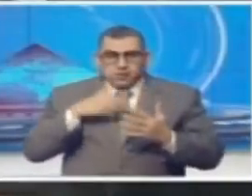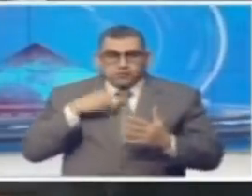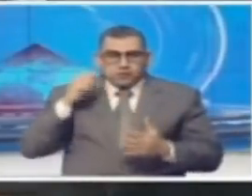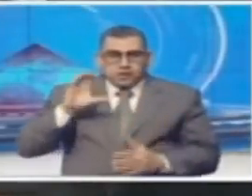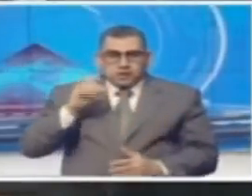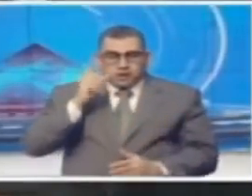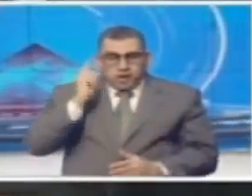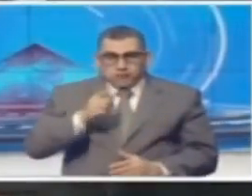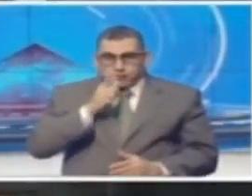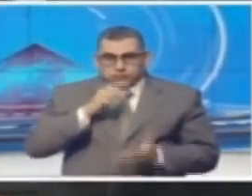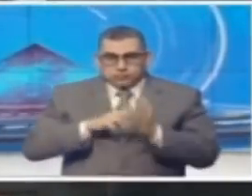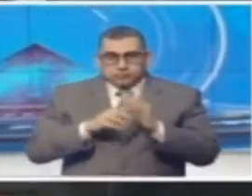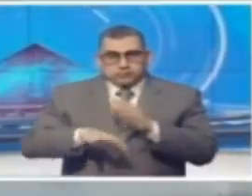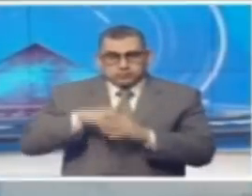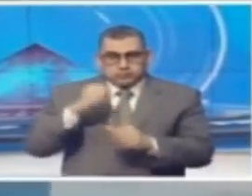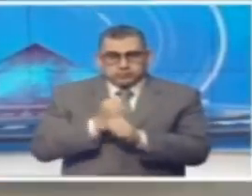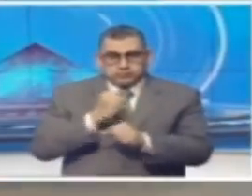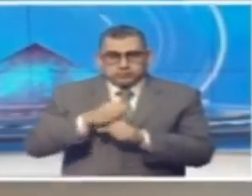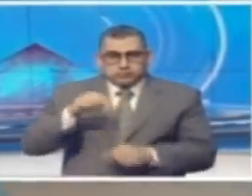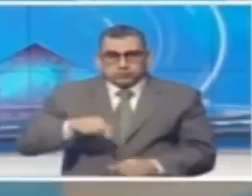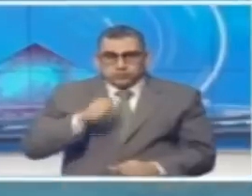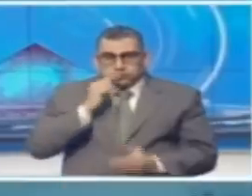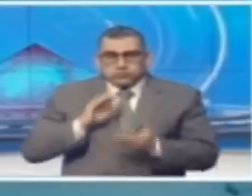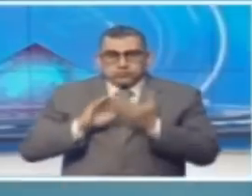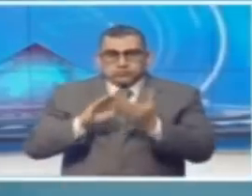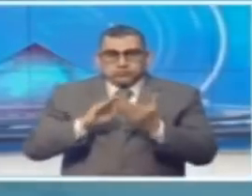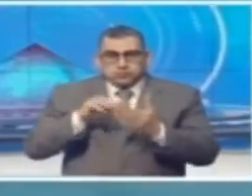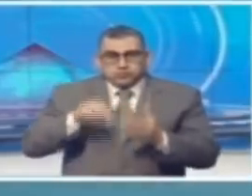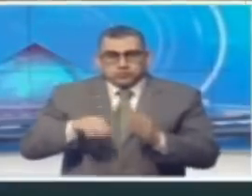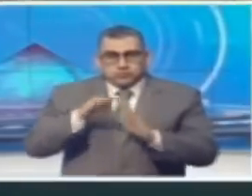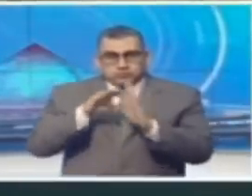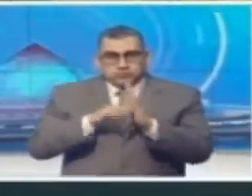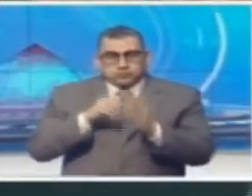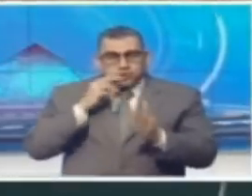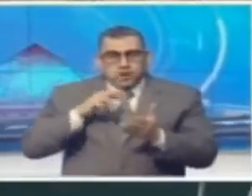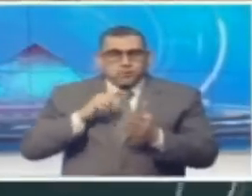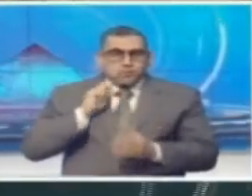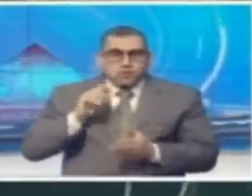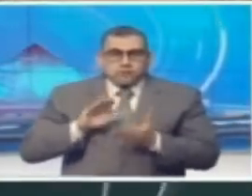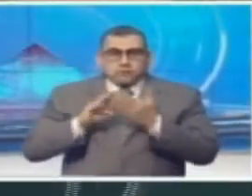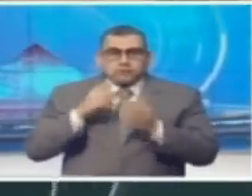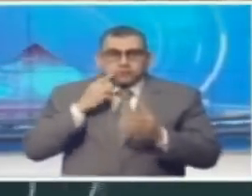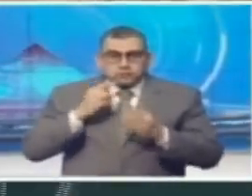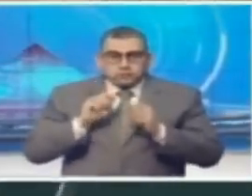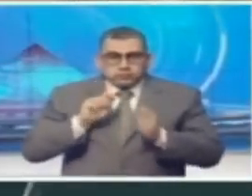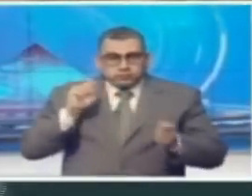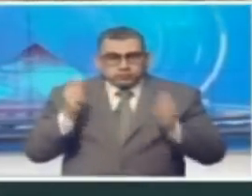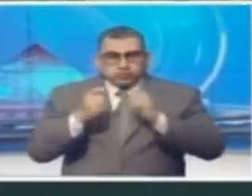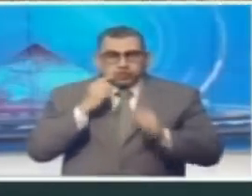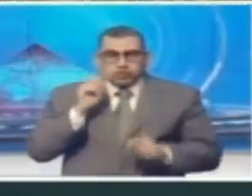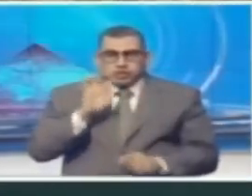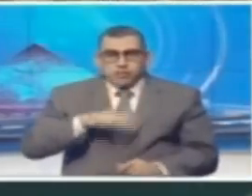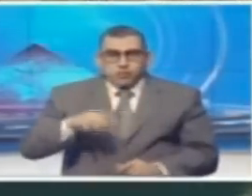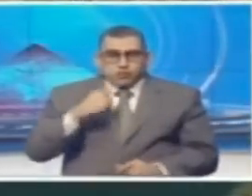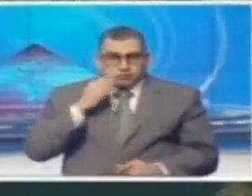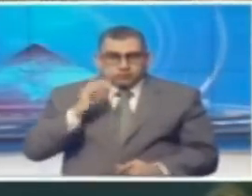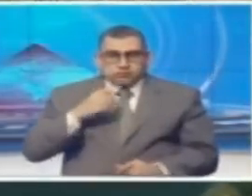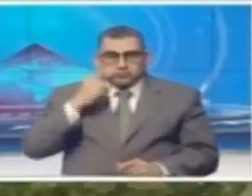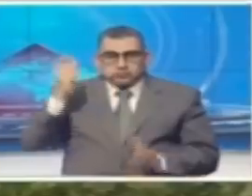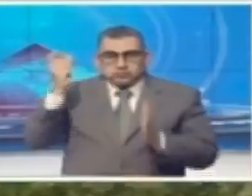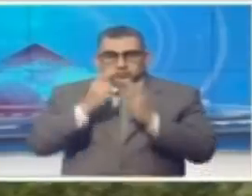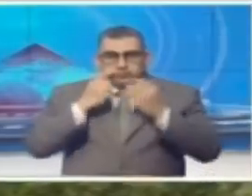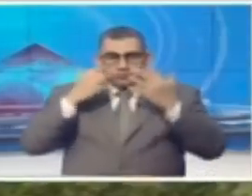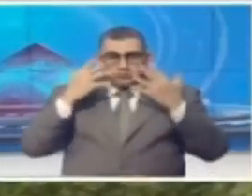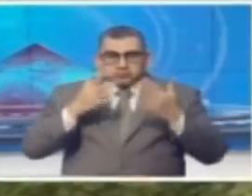رئيس الجمهورية بتنفيذها، سوف تسهم في إبراز الهوية العريقة للمحافظة وطبيعة شعبها وشمسها ونيلها